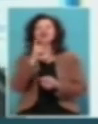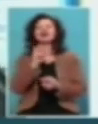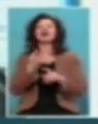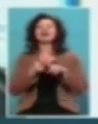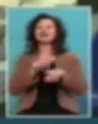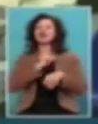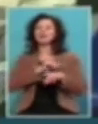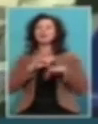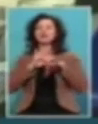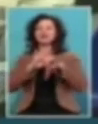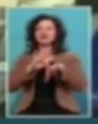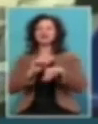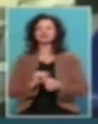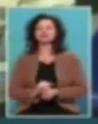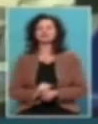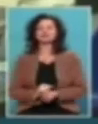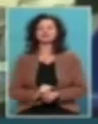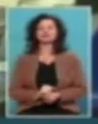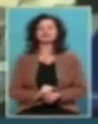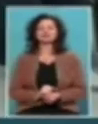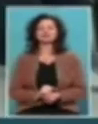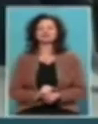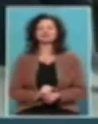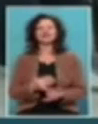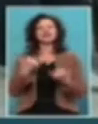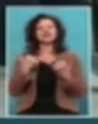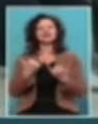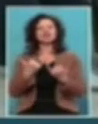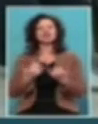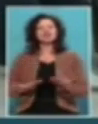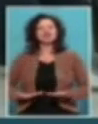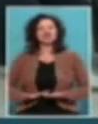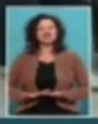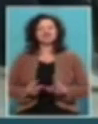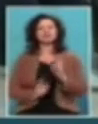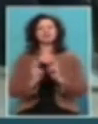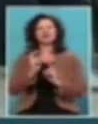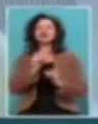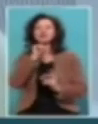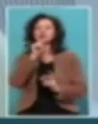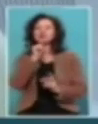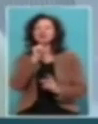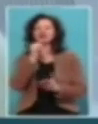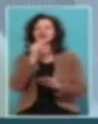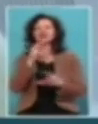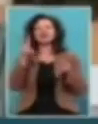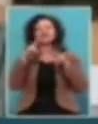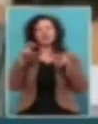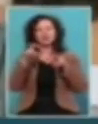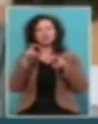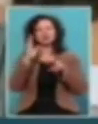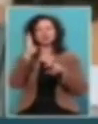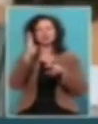құрайды. Ақпан айынан бастап коммуналдық қызмет түбіртегінде тарифтердің қаншалықты арзандағаны көрсетілетін болады. Бұл